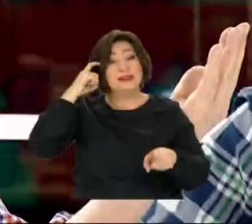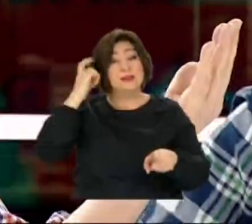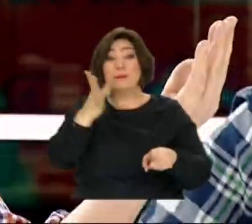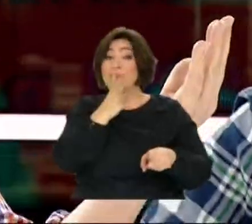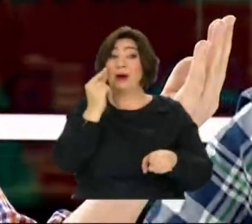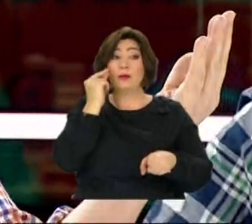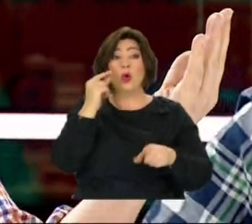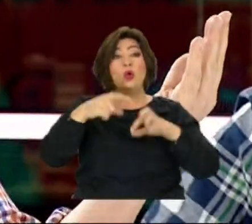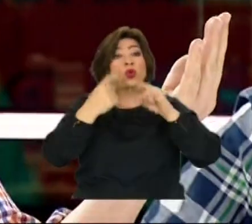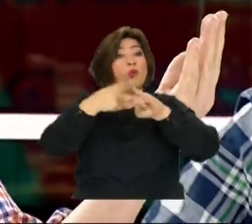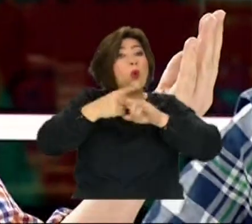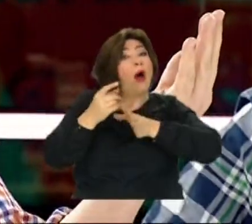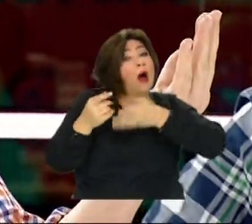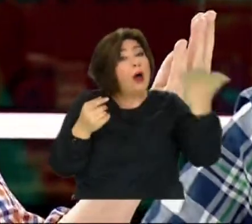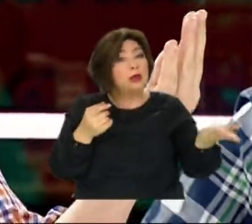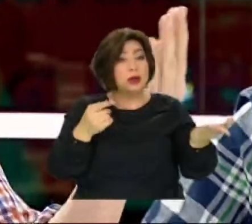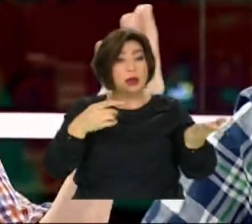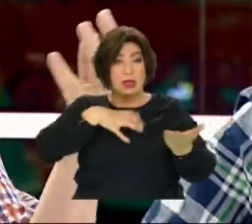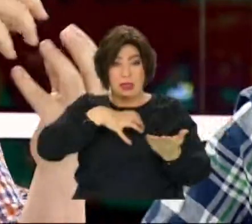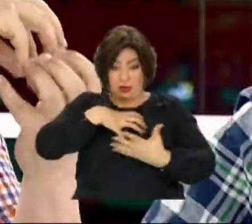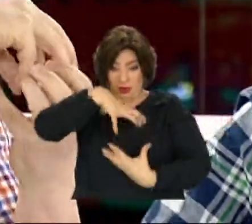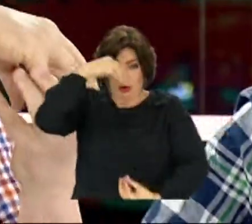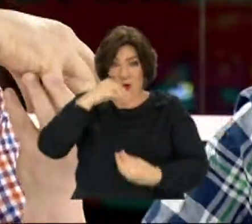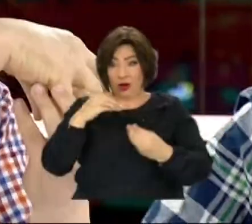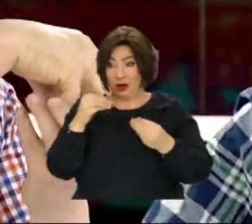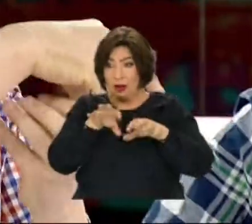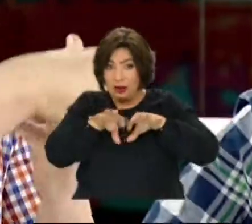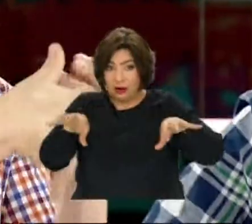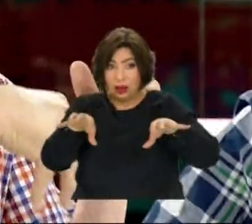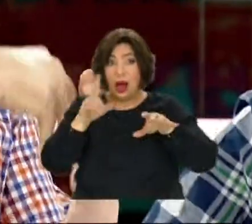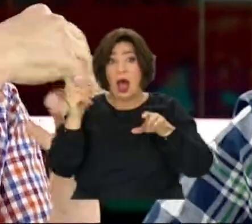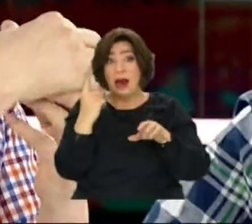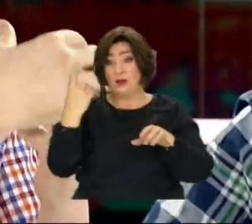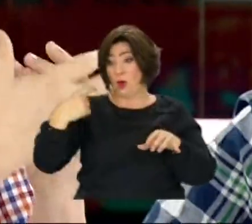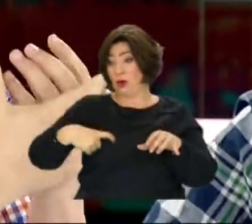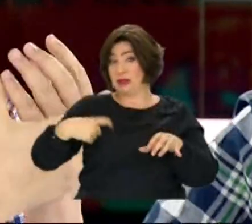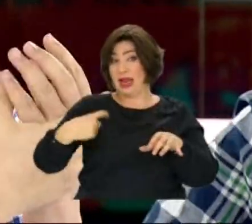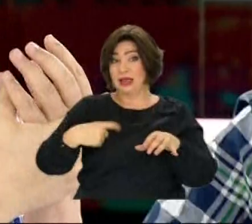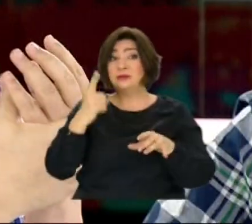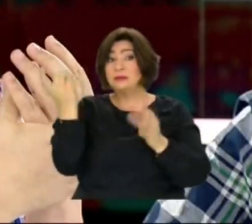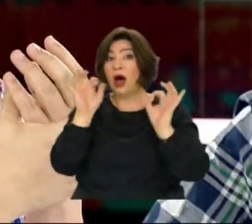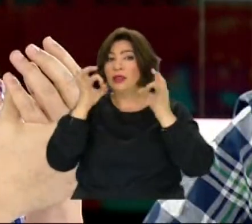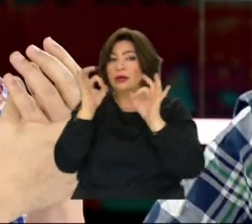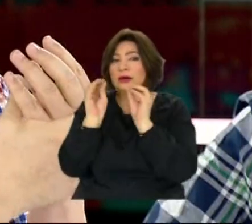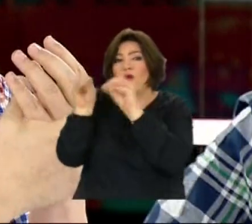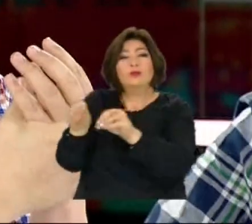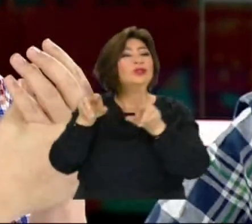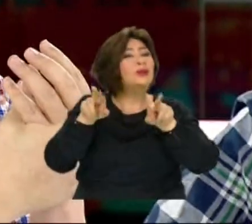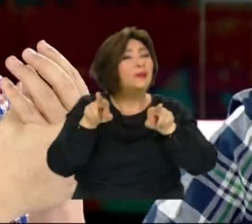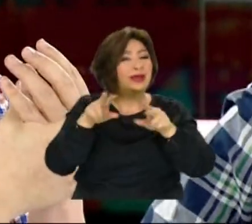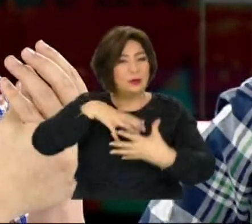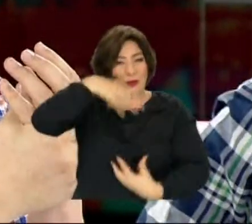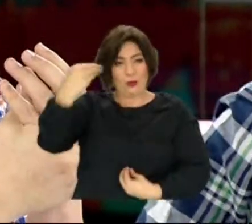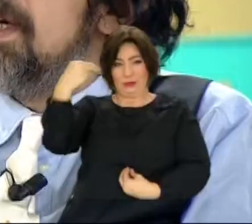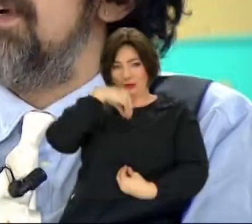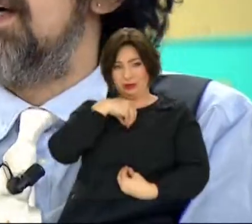ayrı bir şey. Hı-hı. Allah'ın ruh vermesi bu maddi şeyin içine ayrı bir özellik, ayrı bir cevher adeta sokulmuştur diye anlaşılmıştır. Ya bu maddi şey